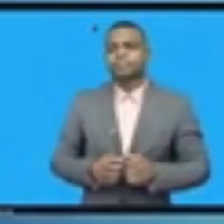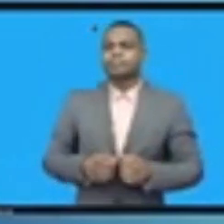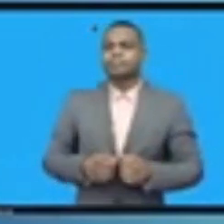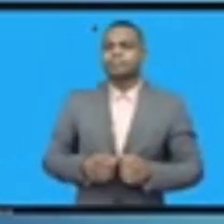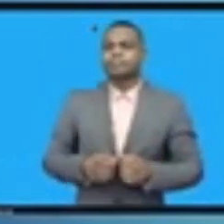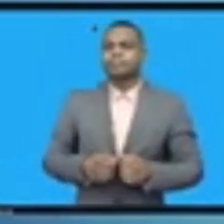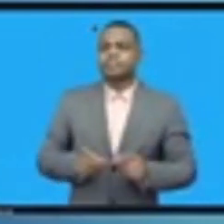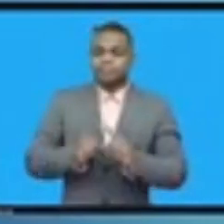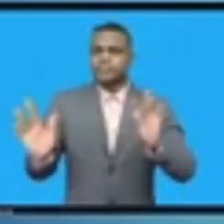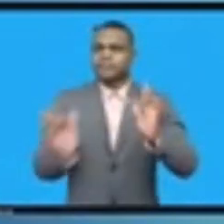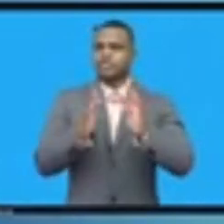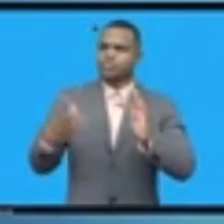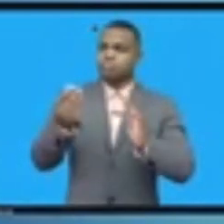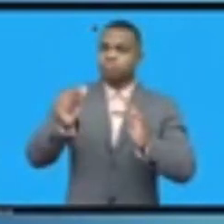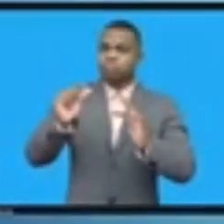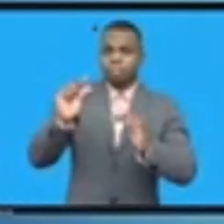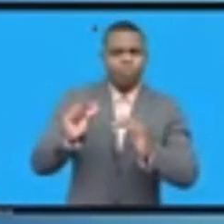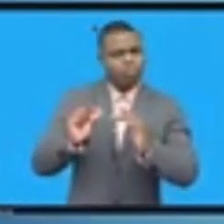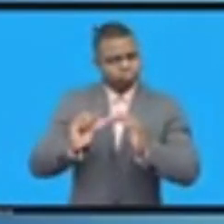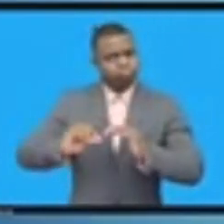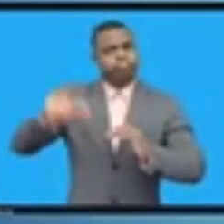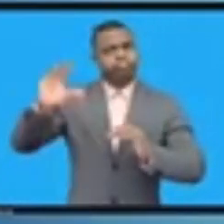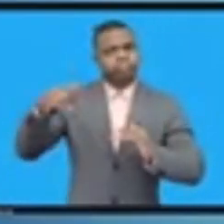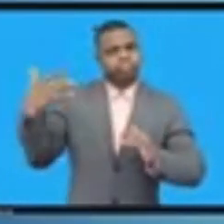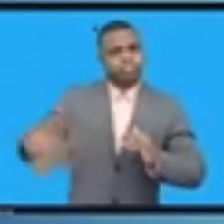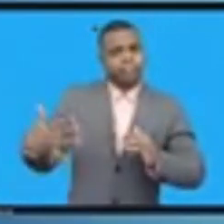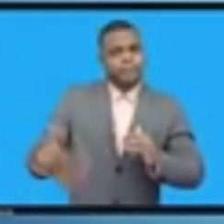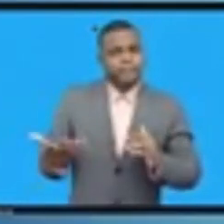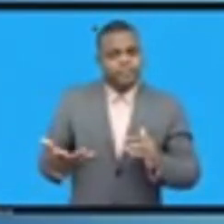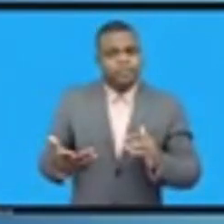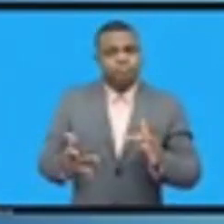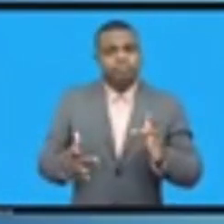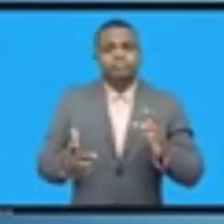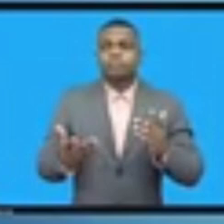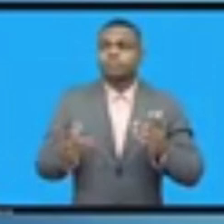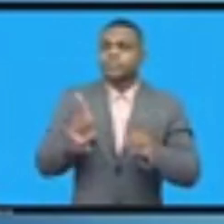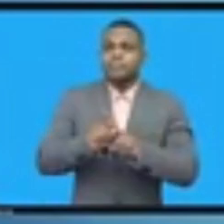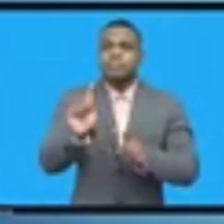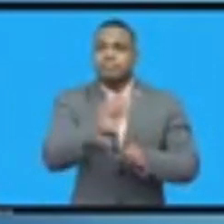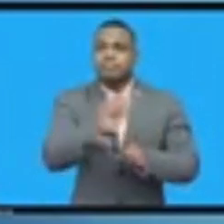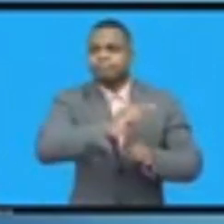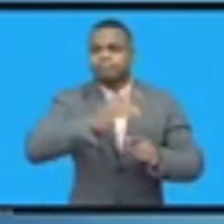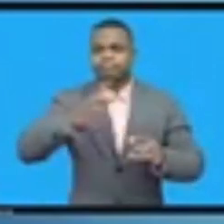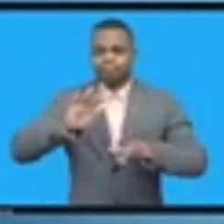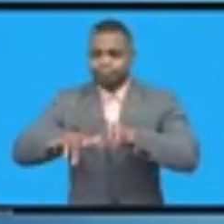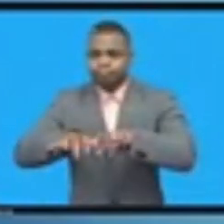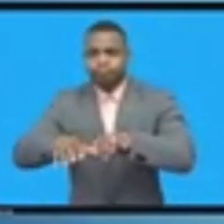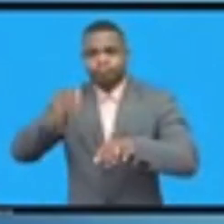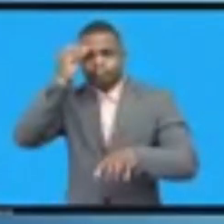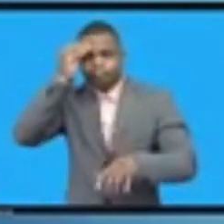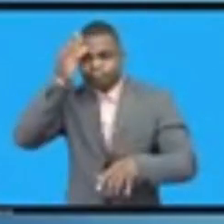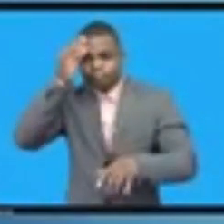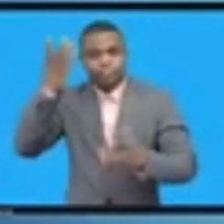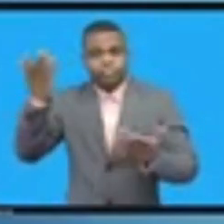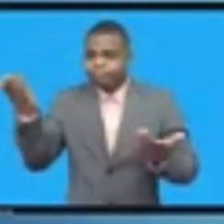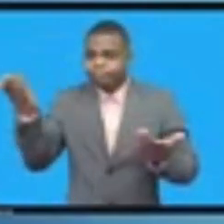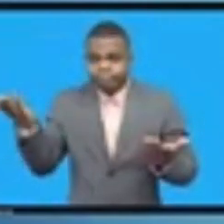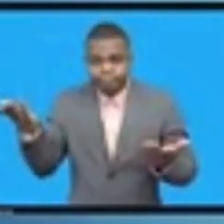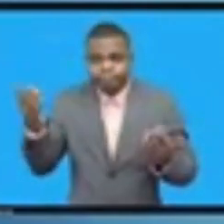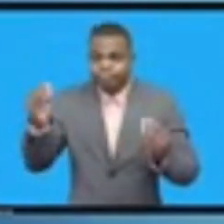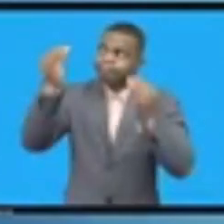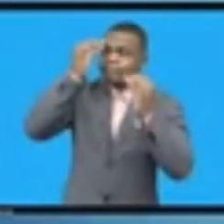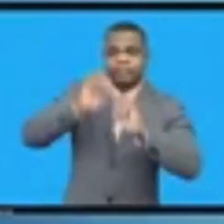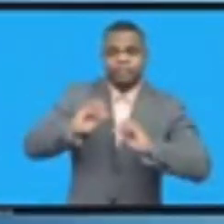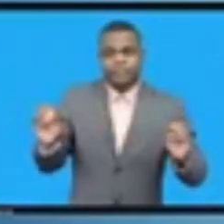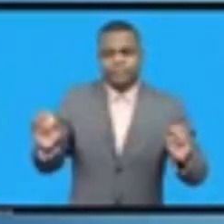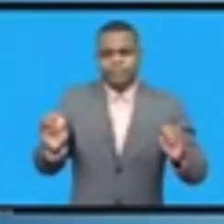是一个问题。这些变化呢，我们都在不断的尝试去改变，那么使得年